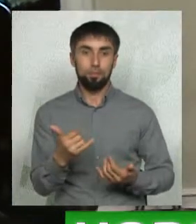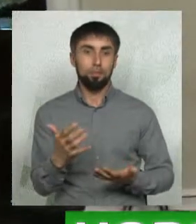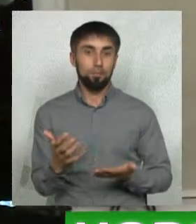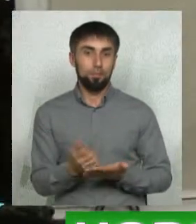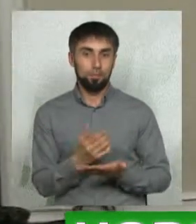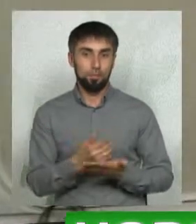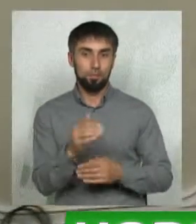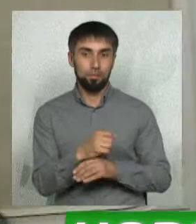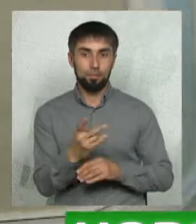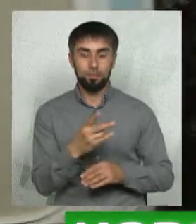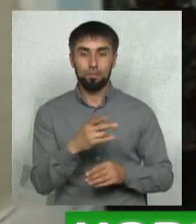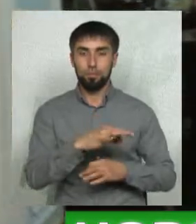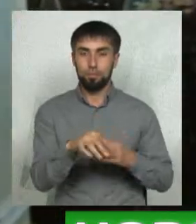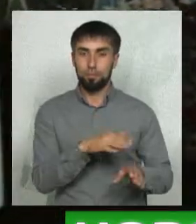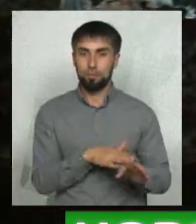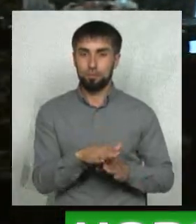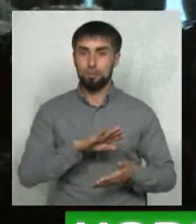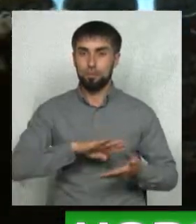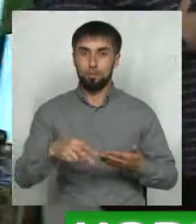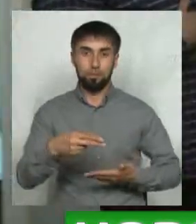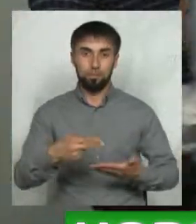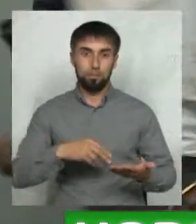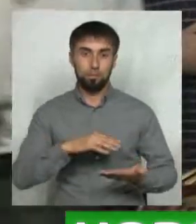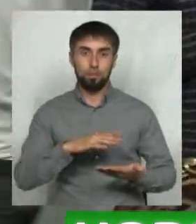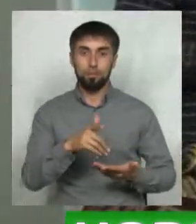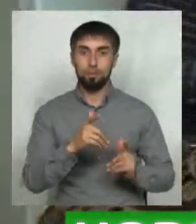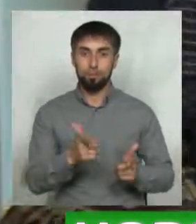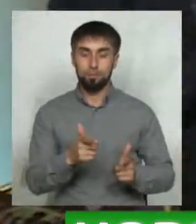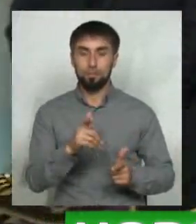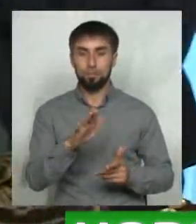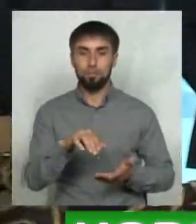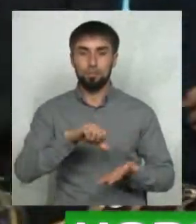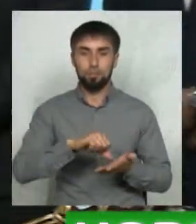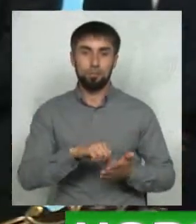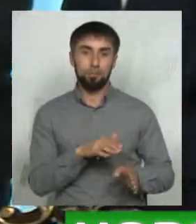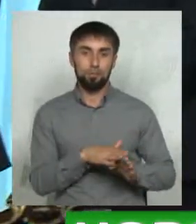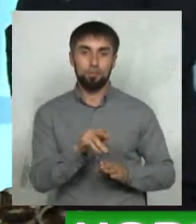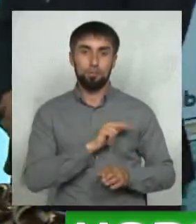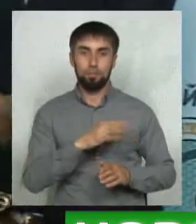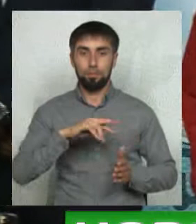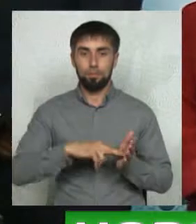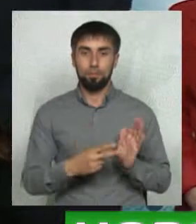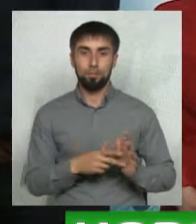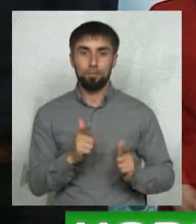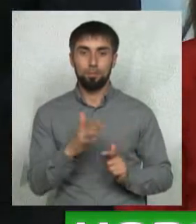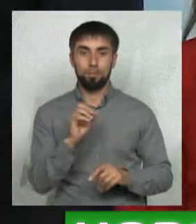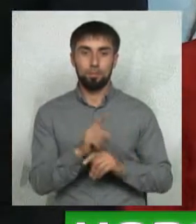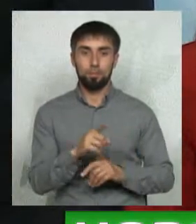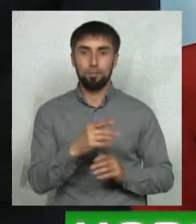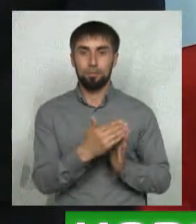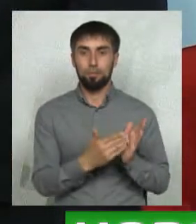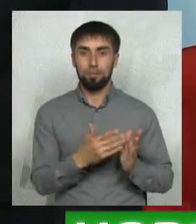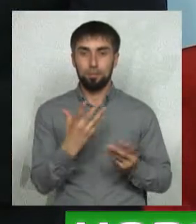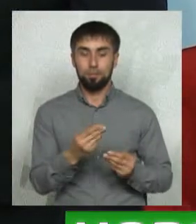победителям проекты надо реализовать. После подписания соглашения каждый участник приступит к осуществлению работ по плану согласно указанным календарным